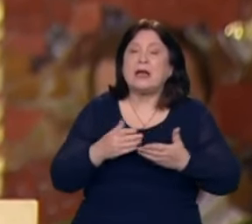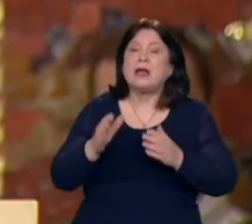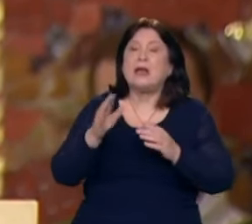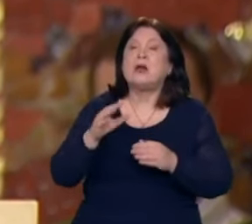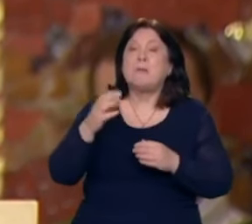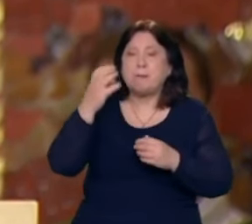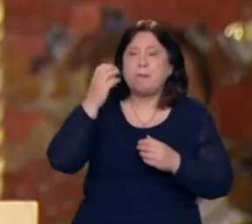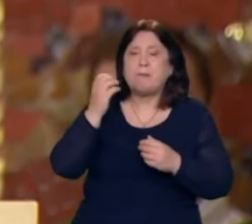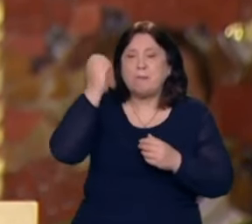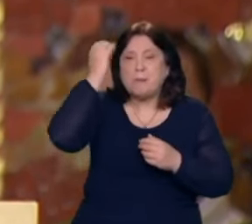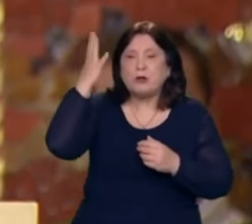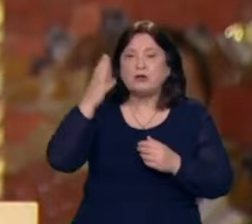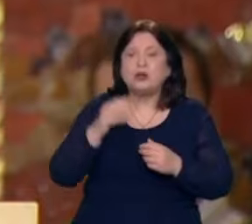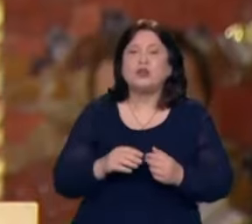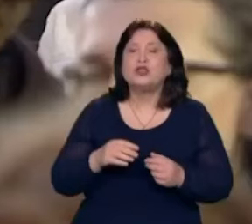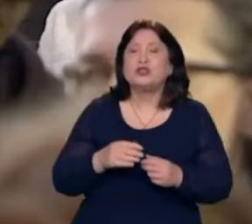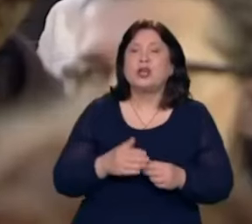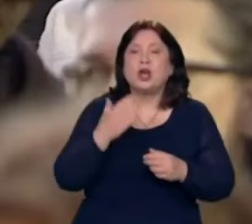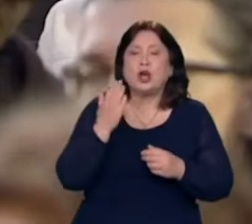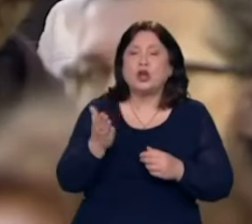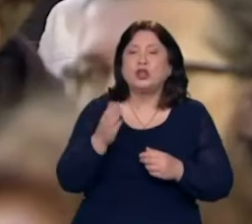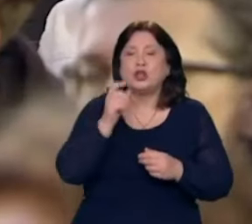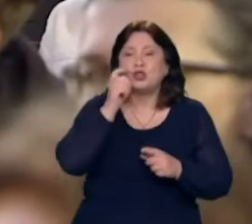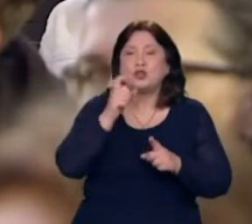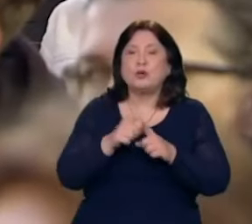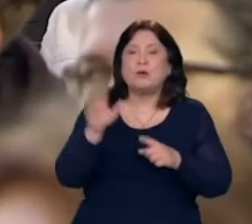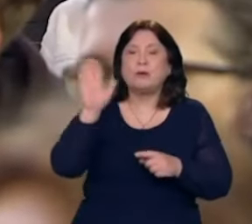ręku oto słowo boże